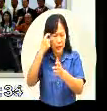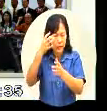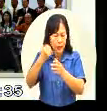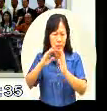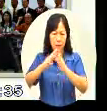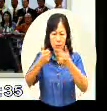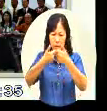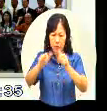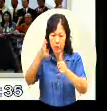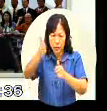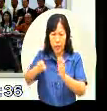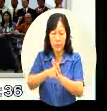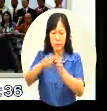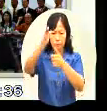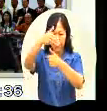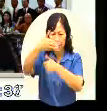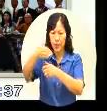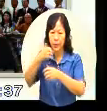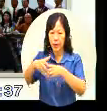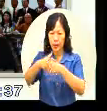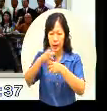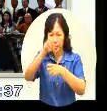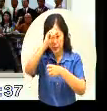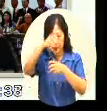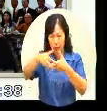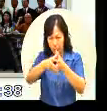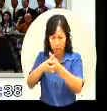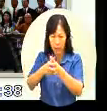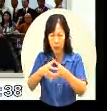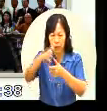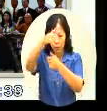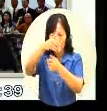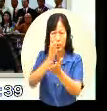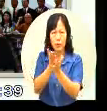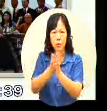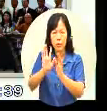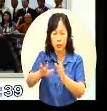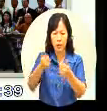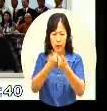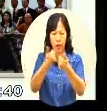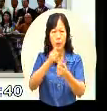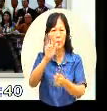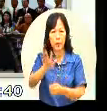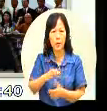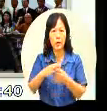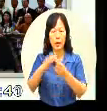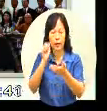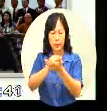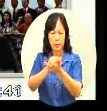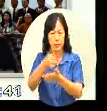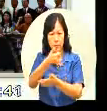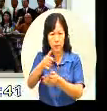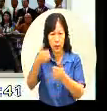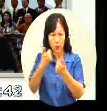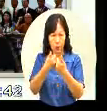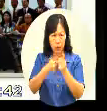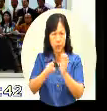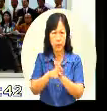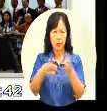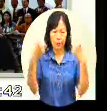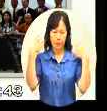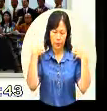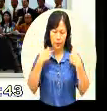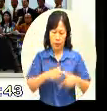召集我们党团总召张胜富议员等呢，开了一个记者会。这个记者会的名称叫做“承担的勇